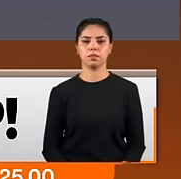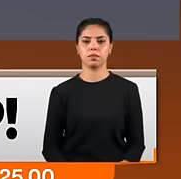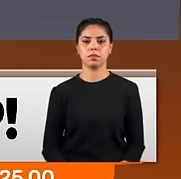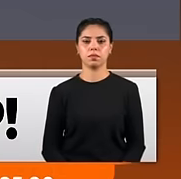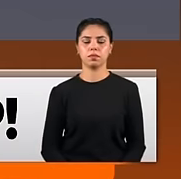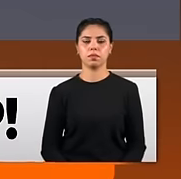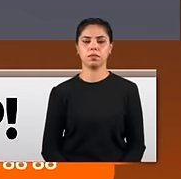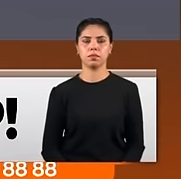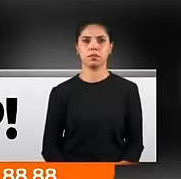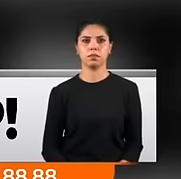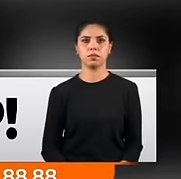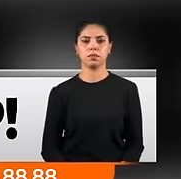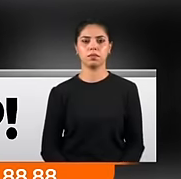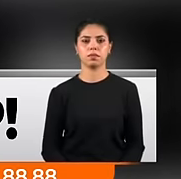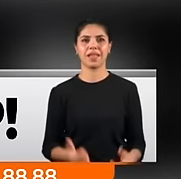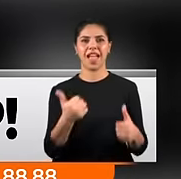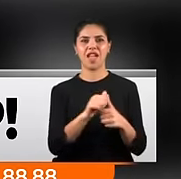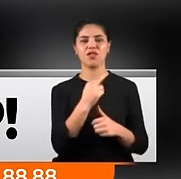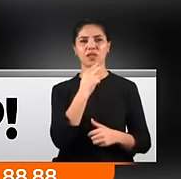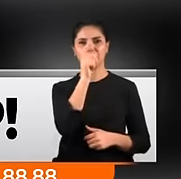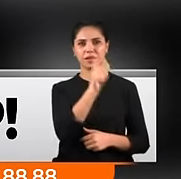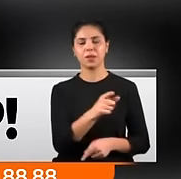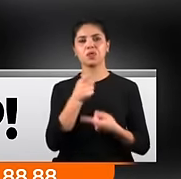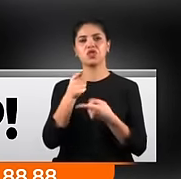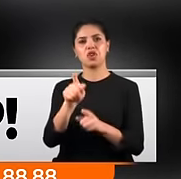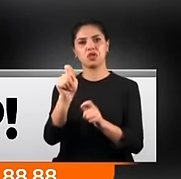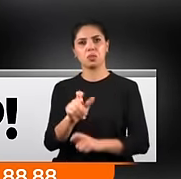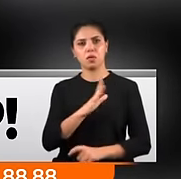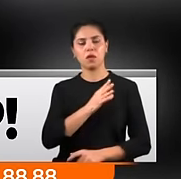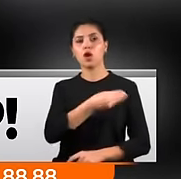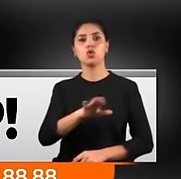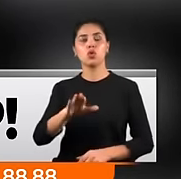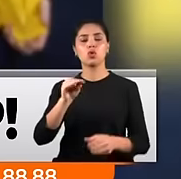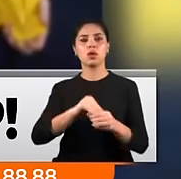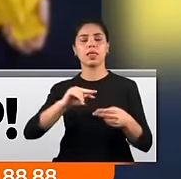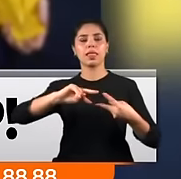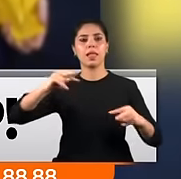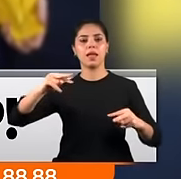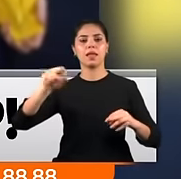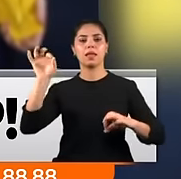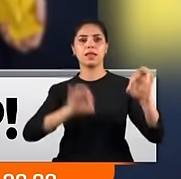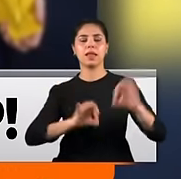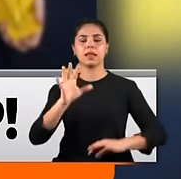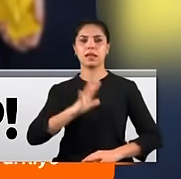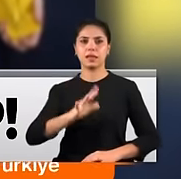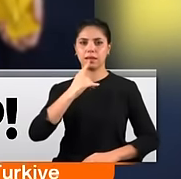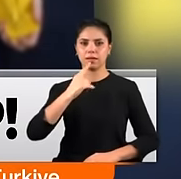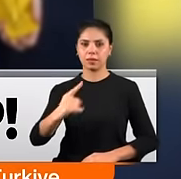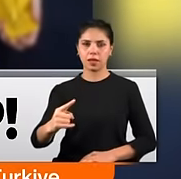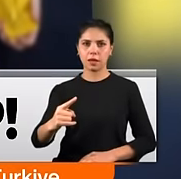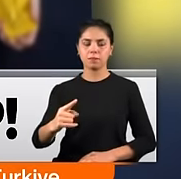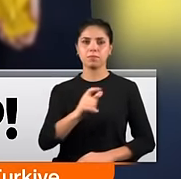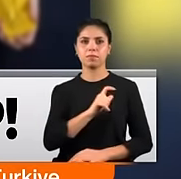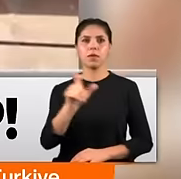değer verdiğim bir şey olmadı. Eşinin kendisine şantaj yaptığını, hatta çocukları için DNA testi istediğini açıklayan Erdinç'e